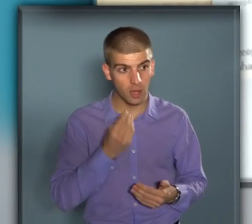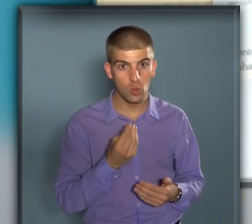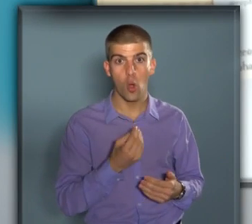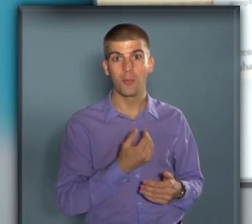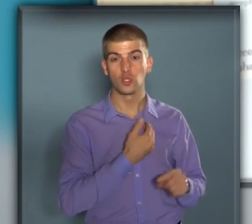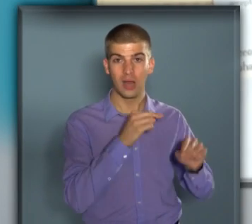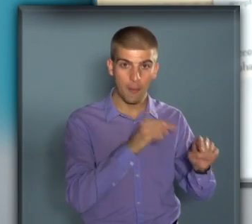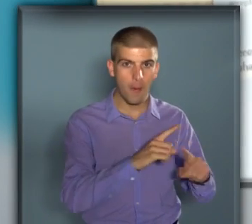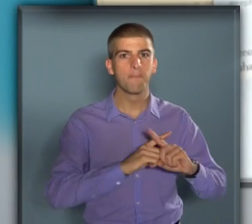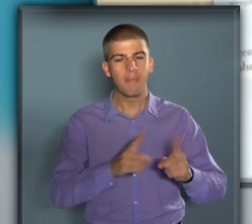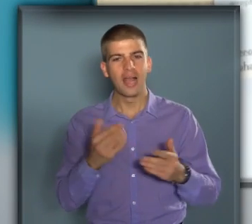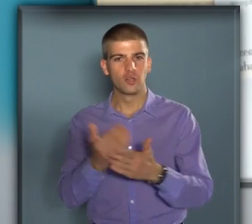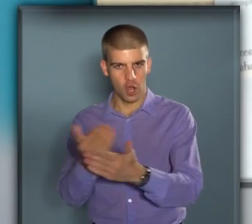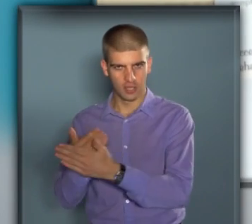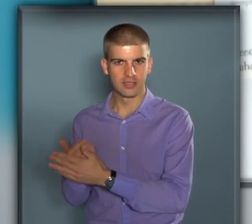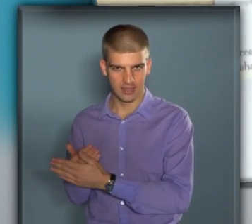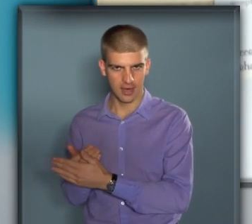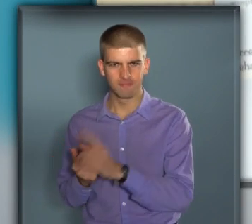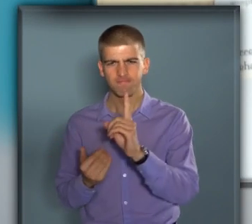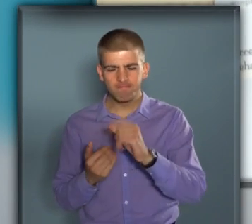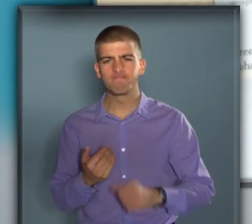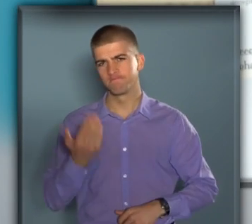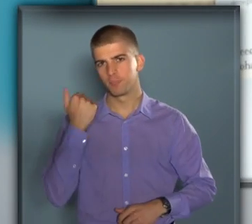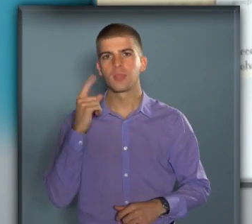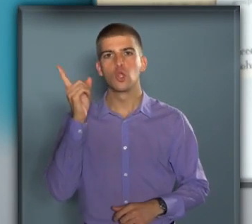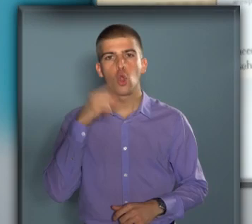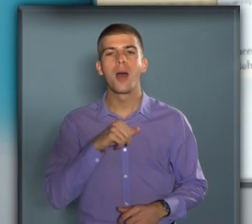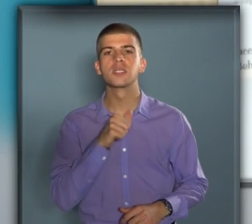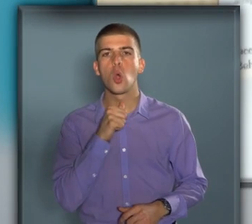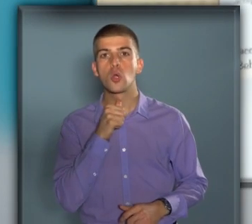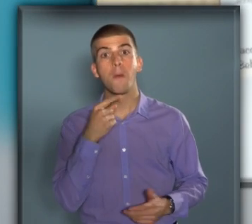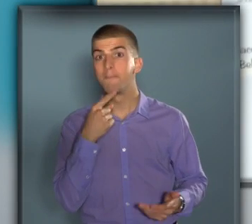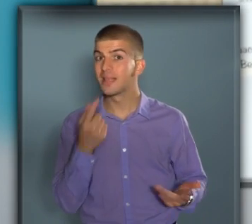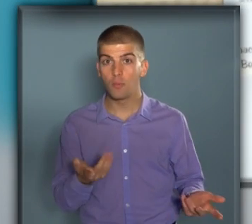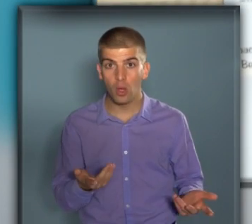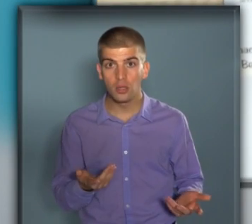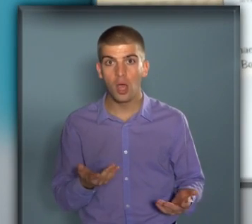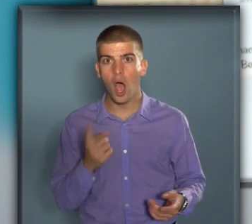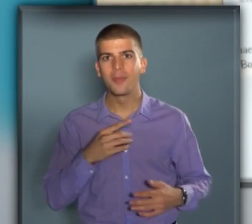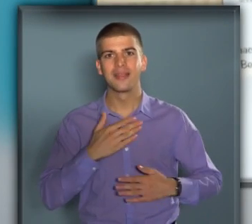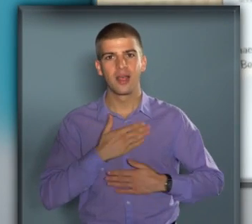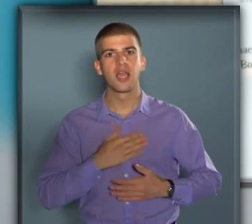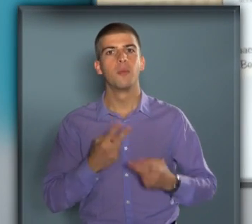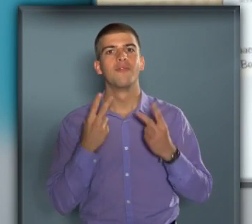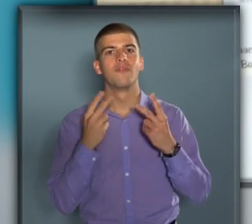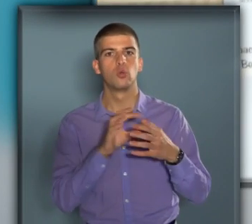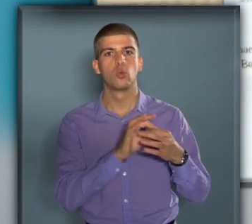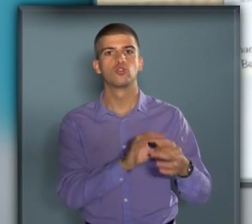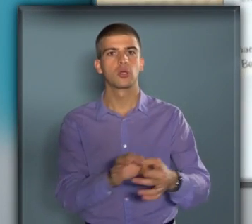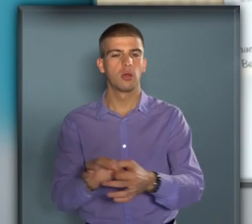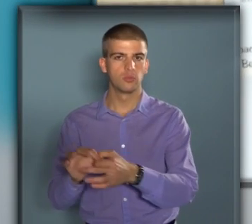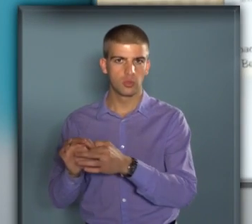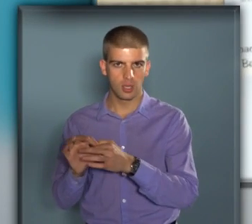a kereteit is. Thomas Gordon úgy fogalmaz, hogy a számunkra fontos kapcsolatokban. Ez egy